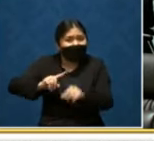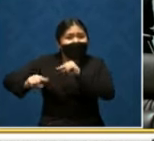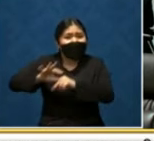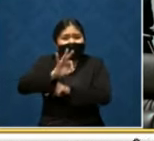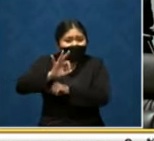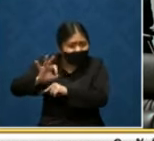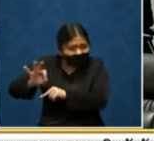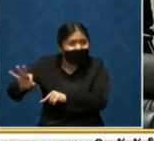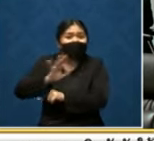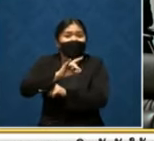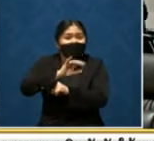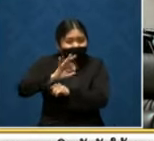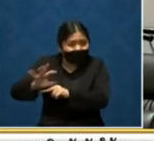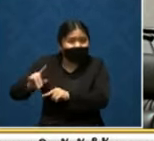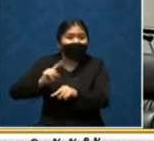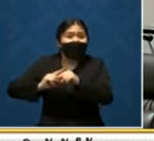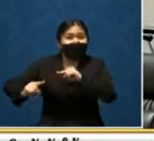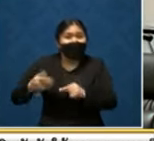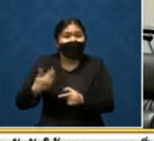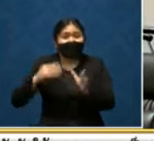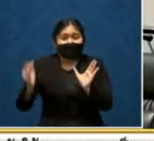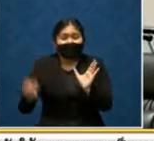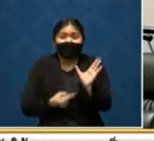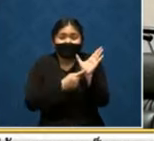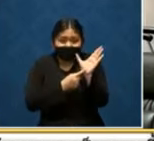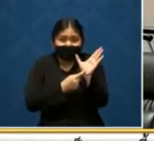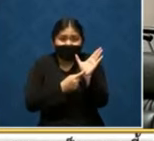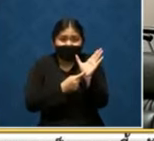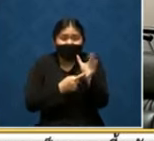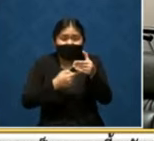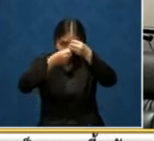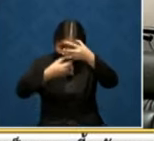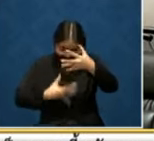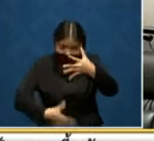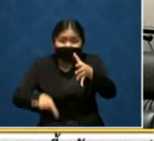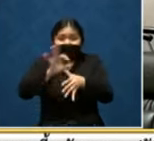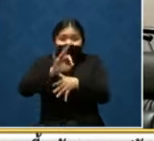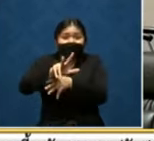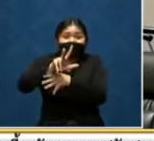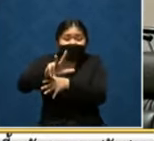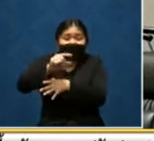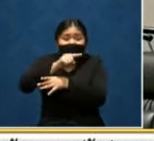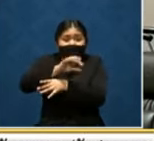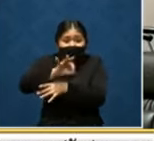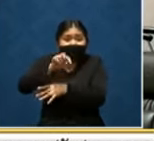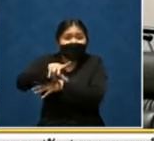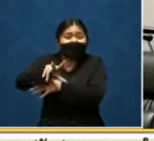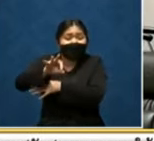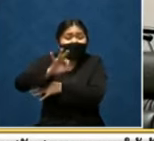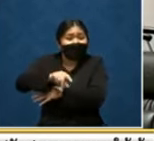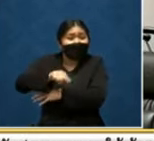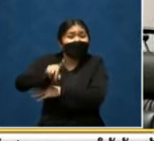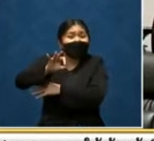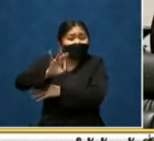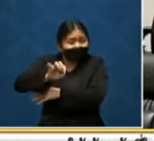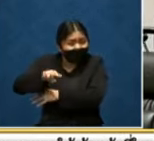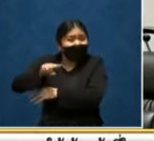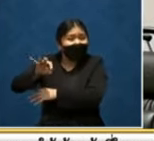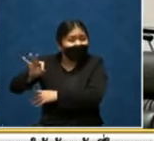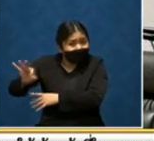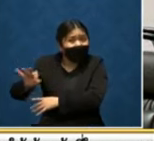ล้าน 999ยกใบต่อไปมาไล่มาตรงนี้9.39.89ล้าน 9,99.99